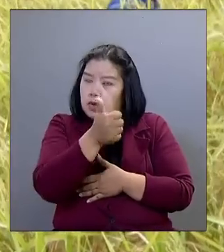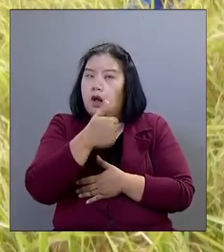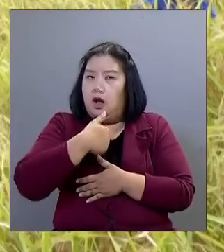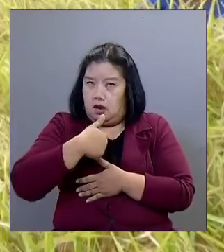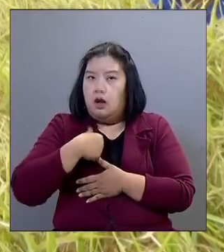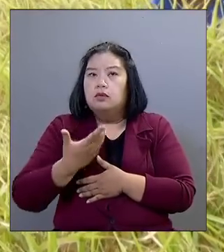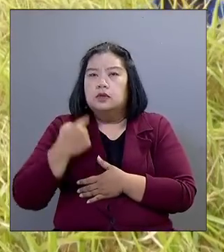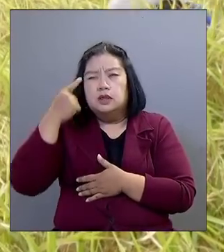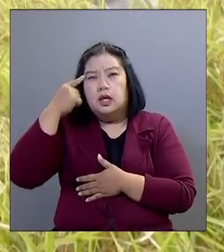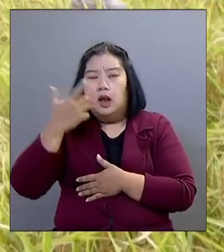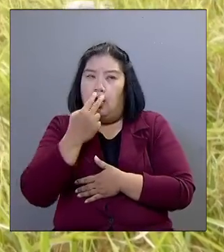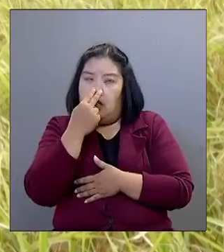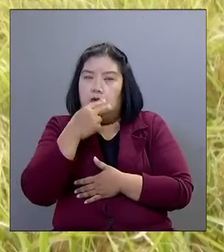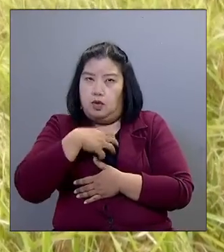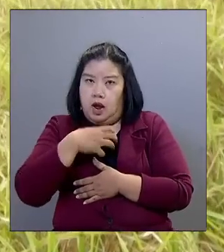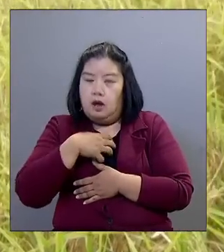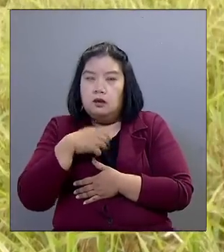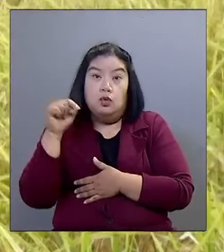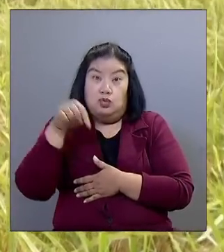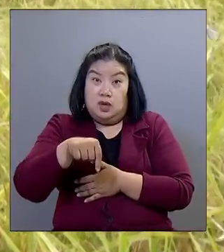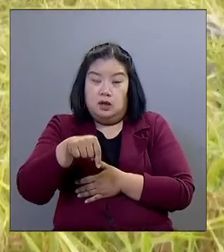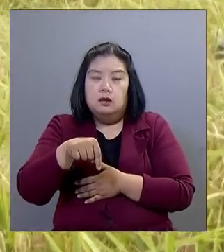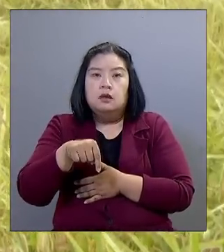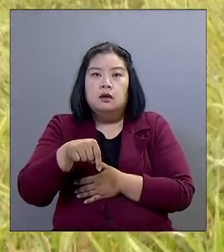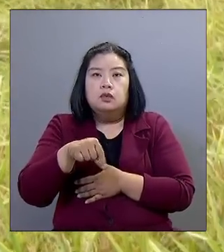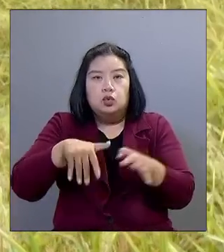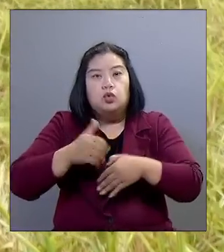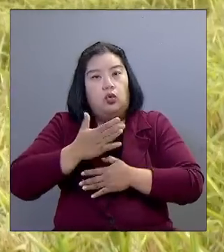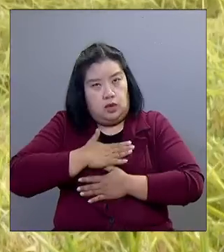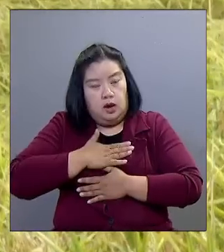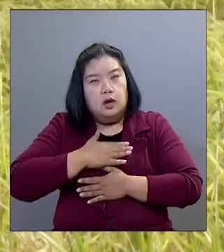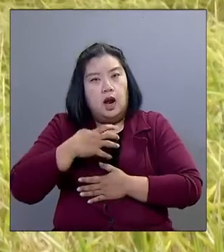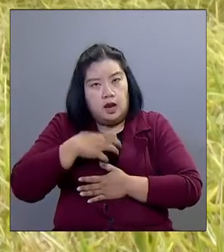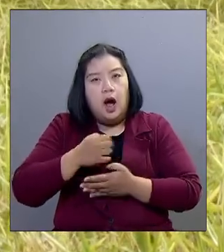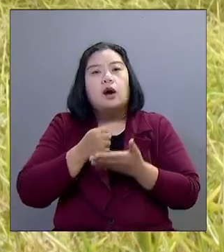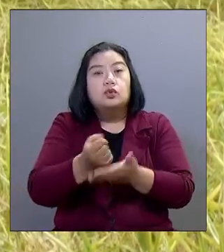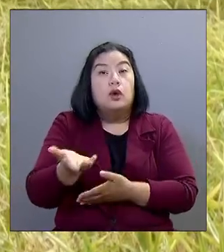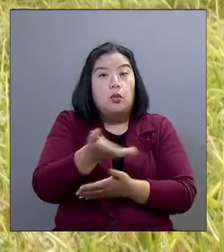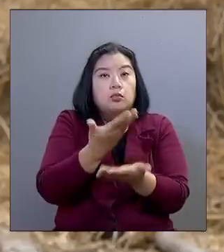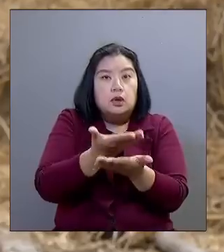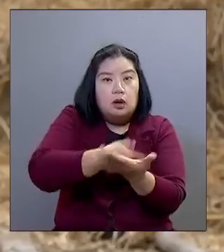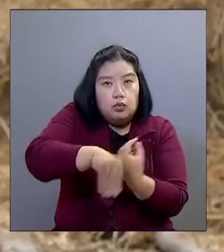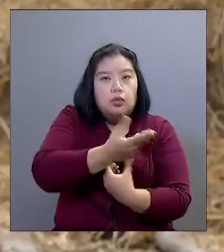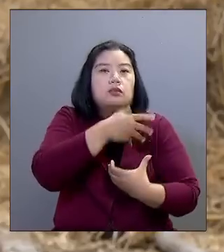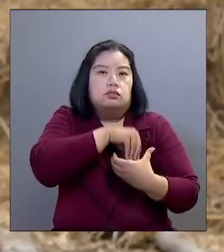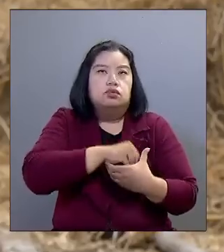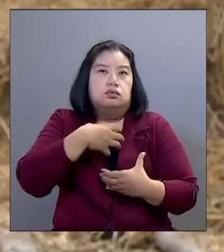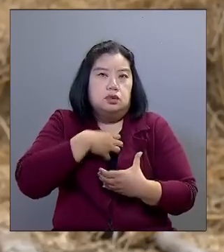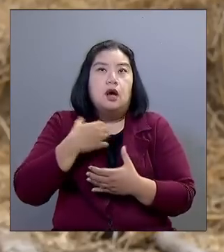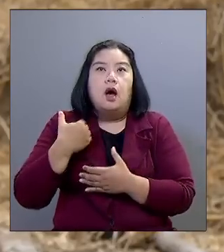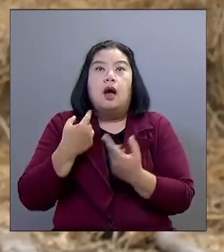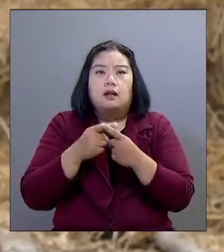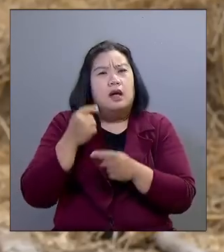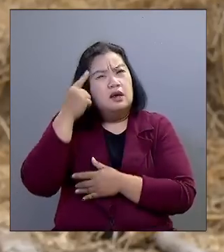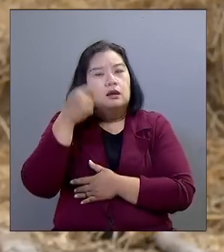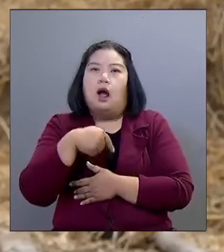นรุ่นใหม่แล้วเรากลับมาอยู่ในชุมชนเราอยากที่จะช่วยเหลือแล้วก็สร้างรายได้ให้กับคนในชุมชนในขณะเดียวกันเราก็ไม่อยากที่จะไปเปลี่ย